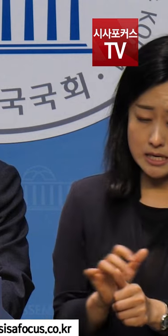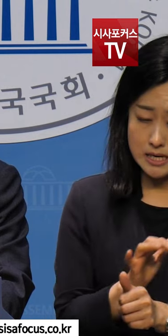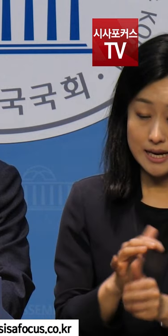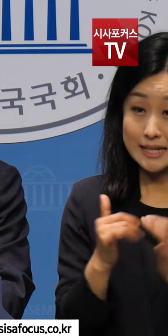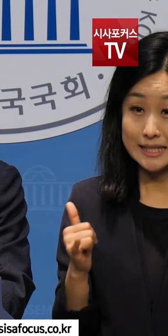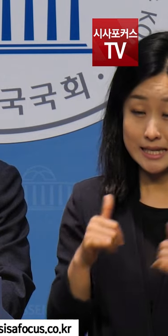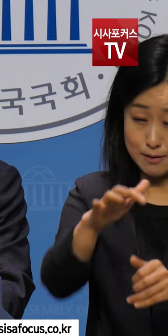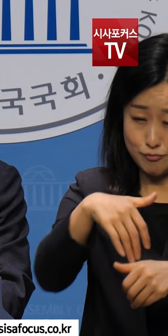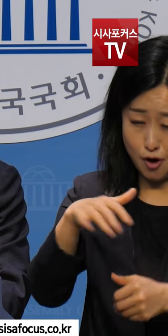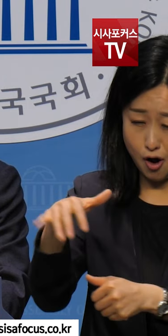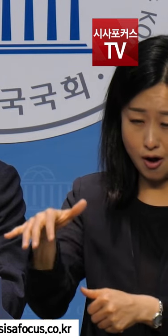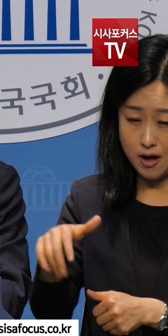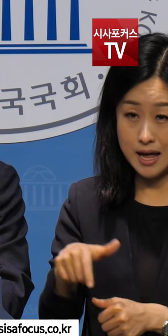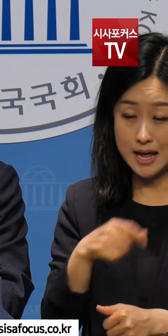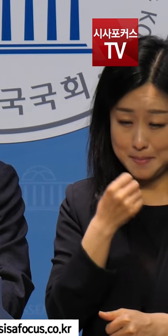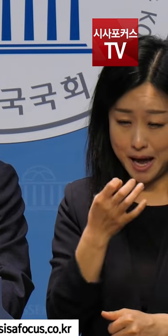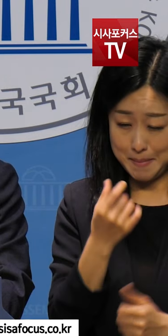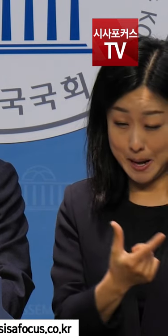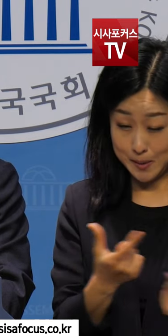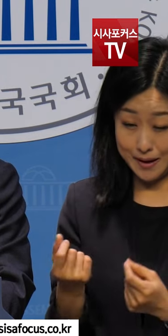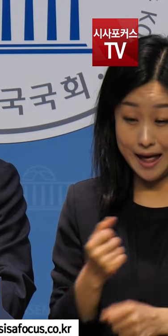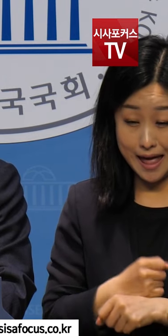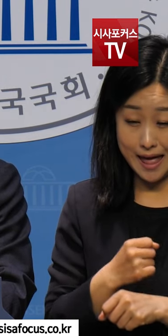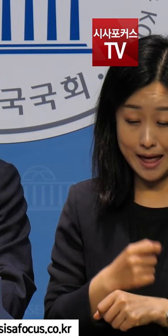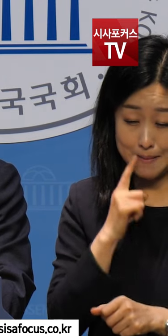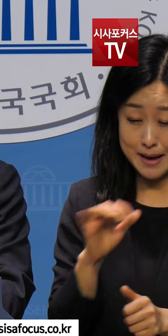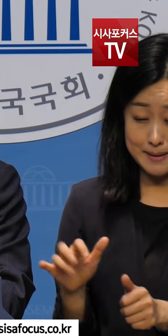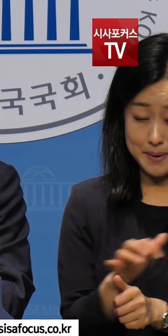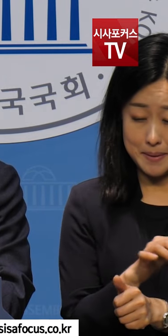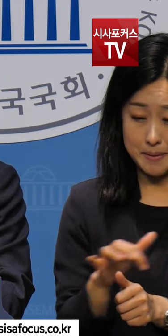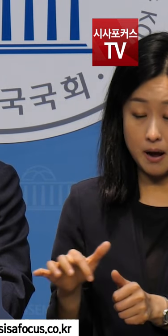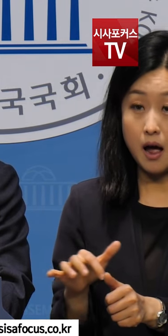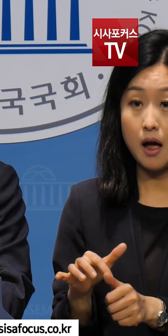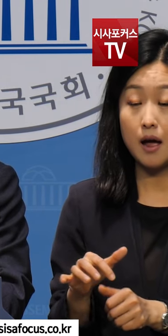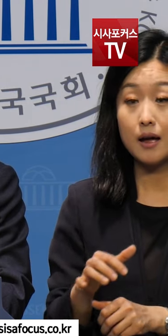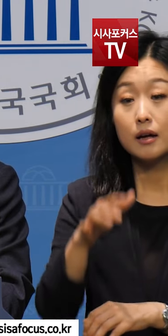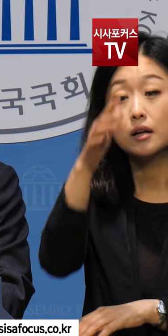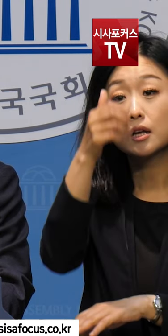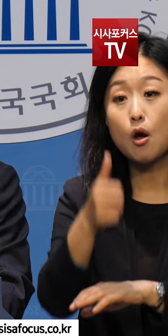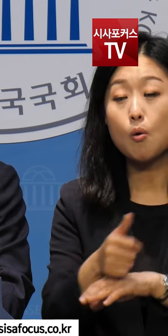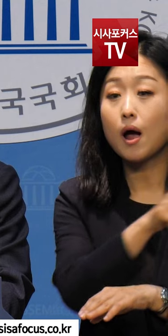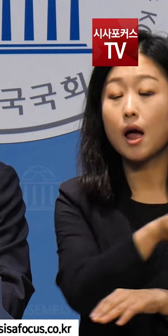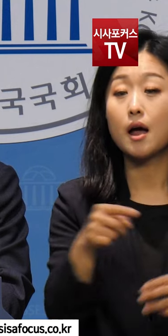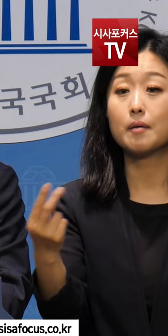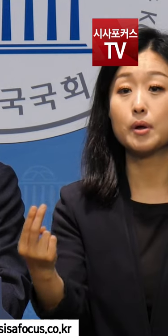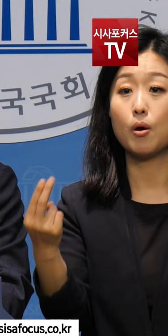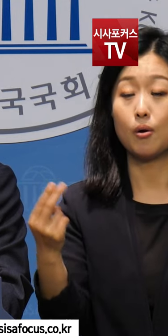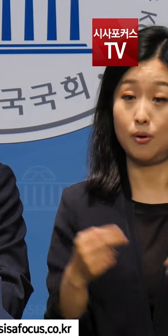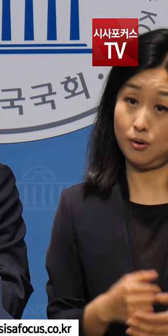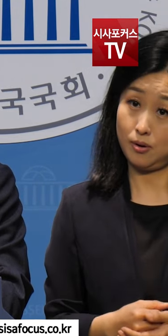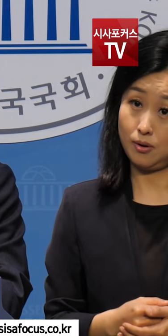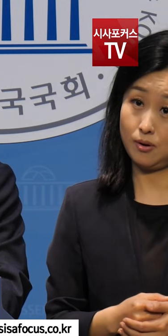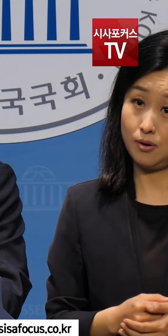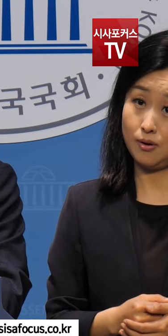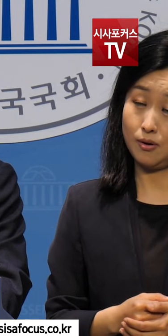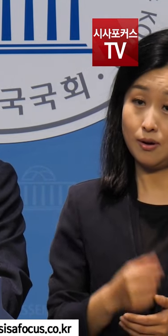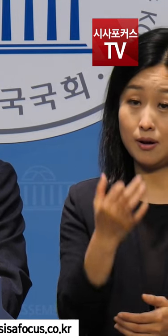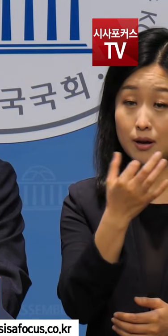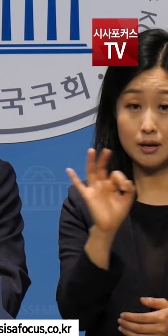진술 세미나를 개최했다는 의혹을 받는 검찰 수사의 결과를 과연 누가 납득할 수